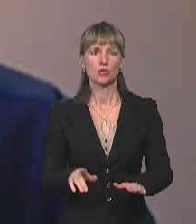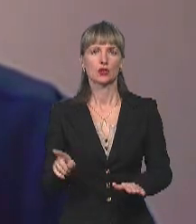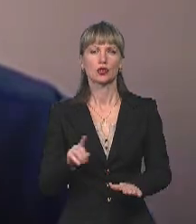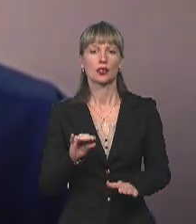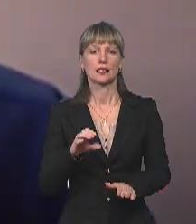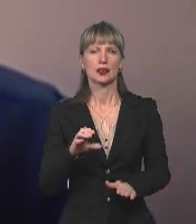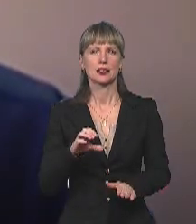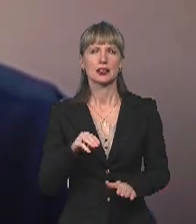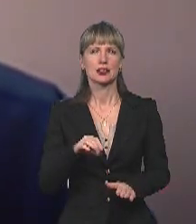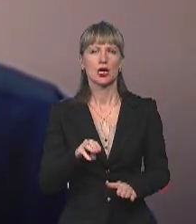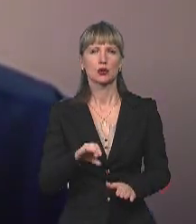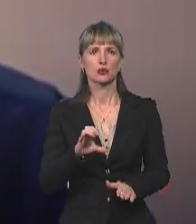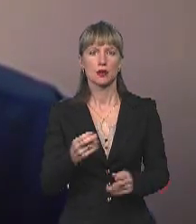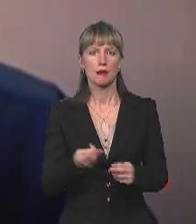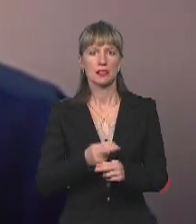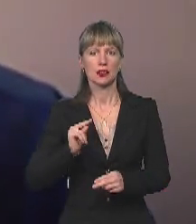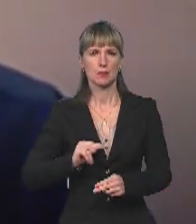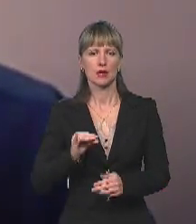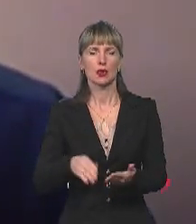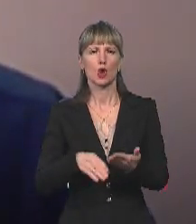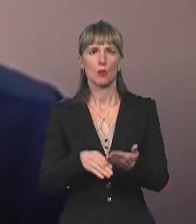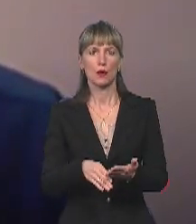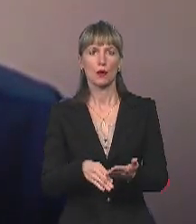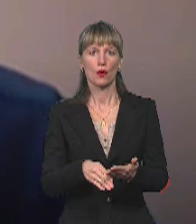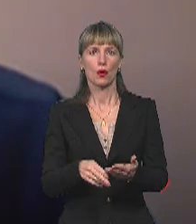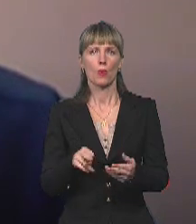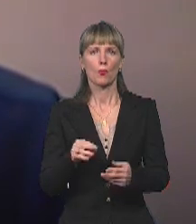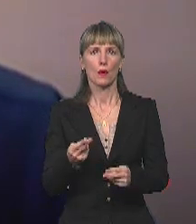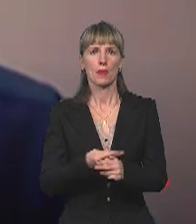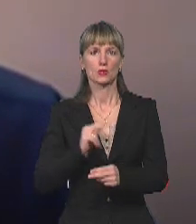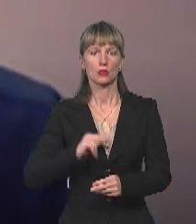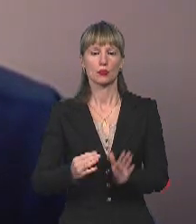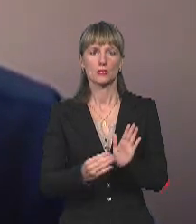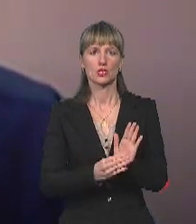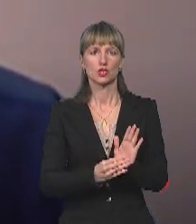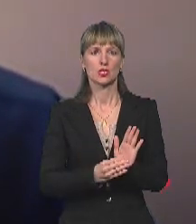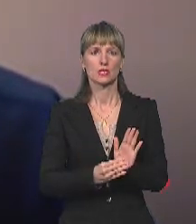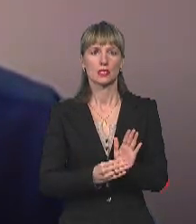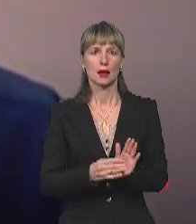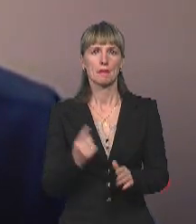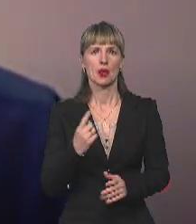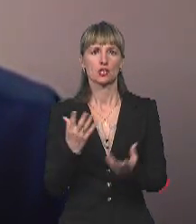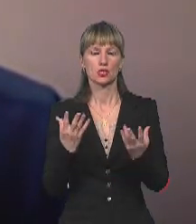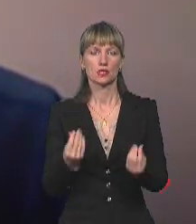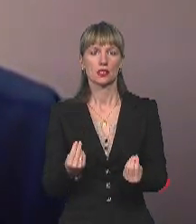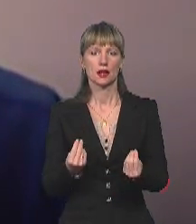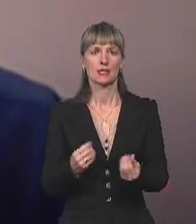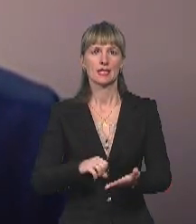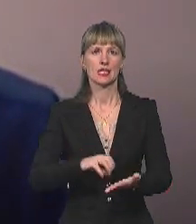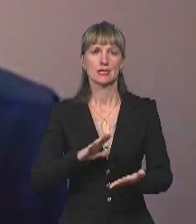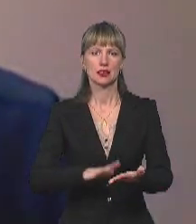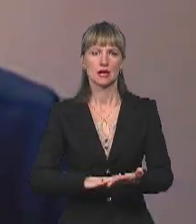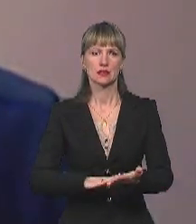статус безробітного, і допомога по безробіттю призначаються в перший день